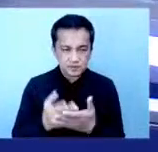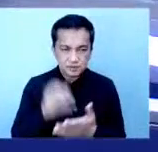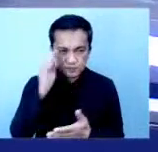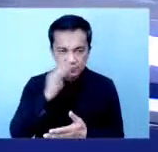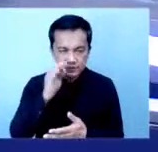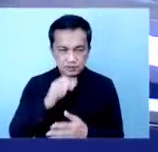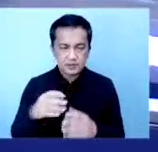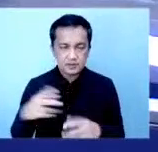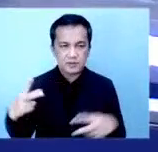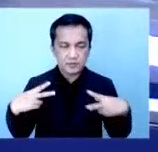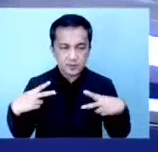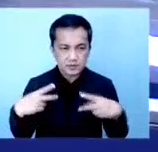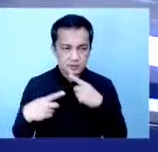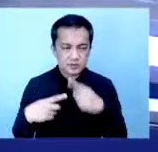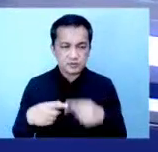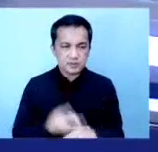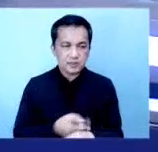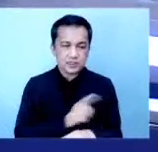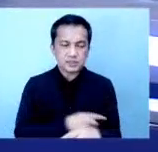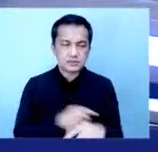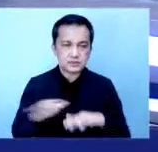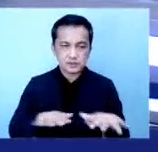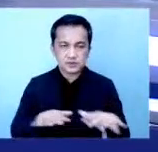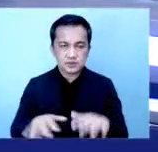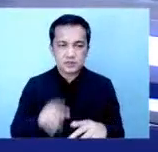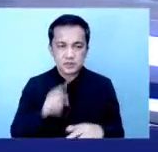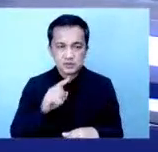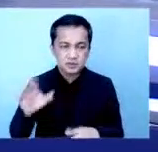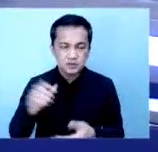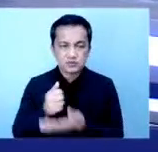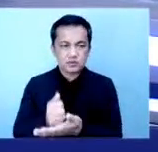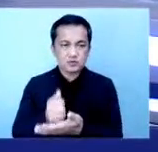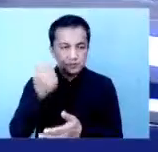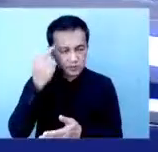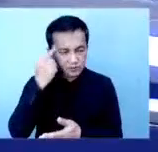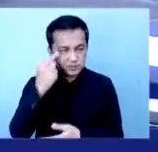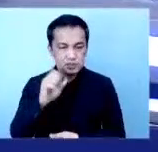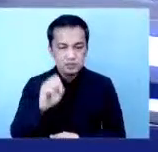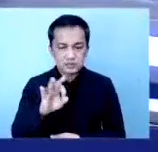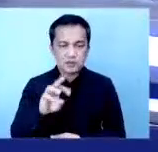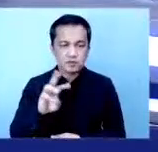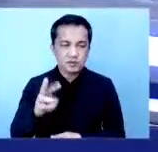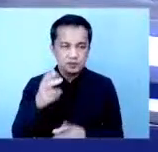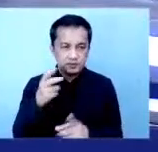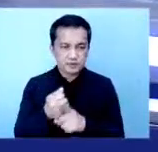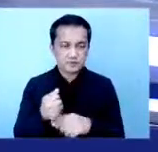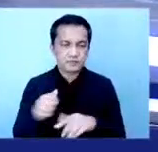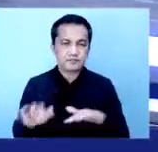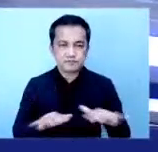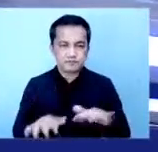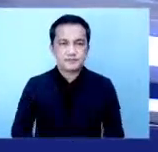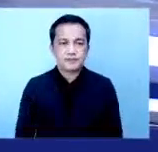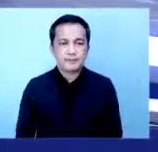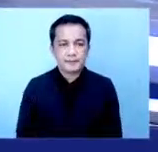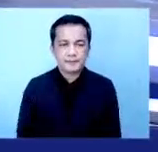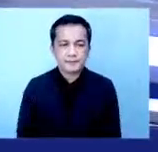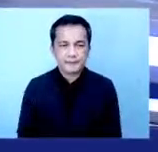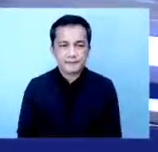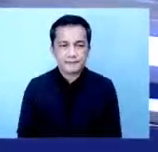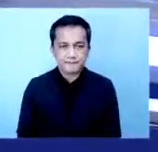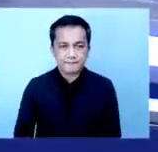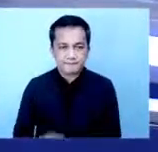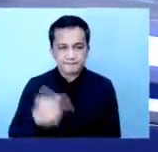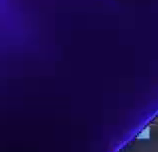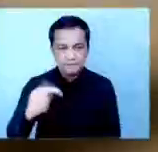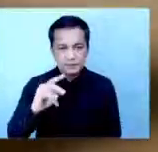ang malakas na lindol. Nangako naman ang tulong ating pamahalaan sa mga kababayan nating apektado ng pagyanik. Nasa frontline na balitang yan si Camille